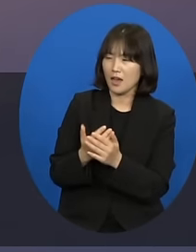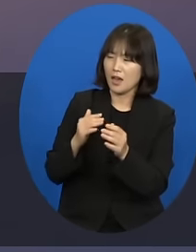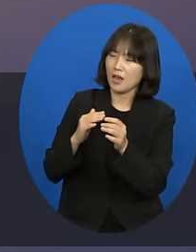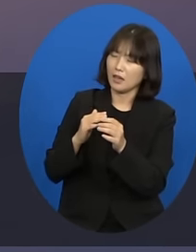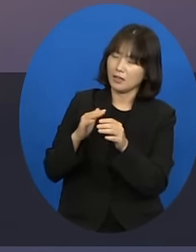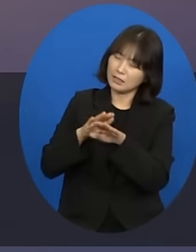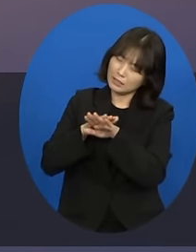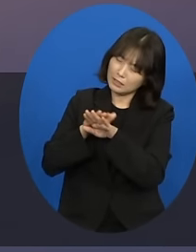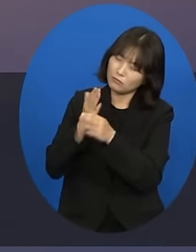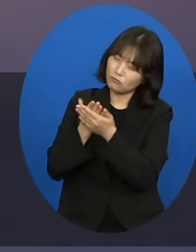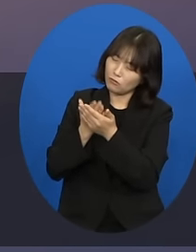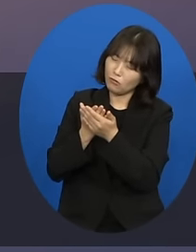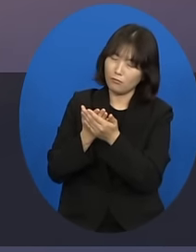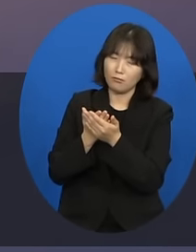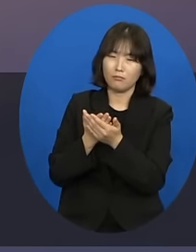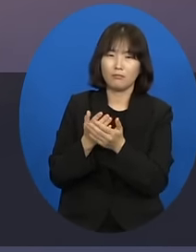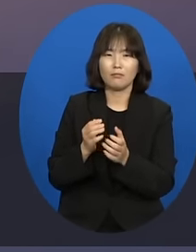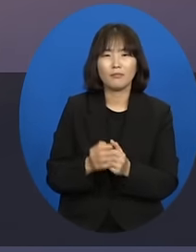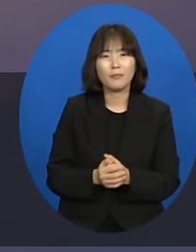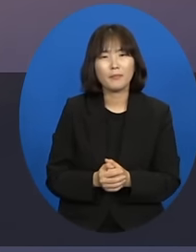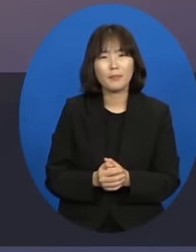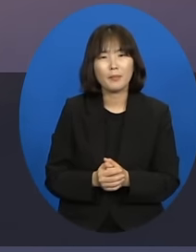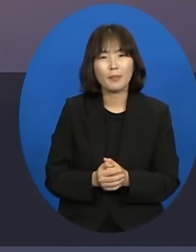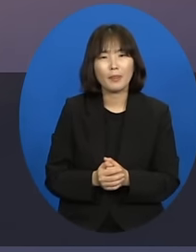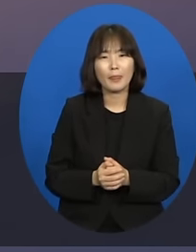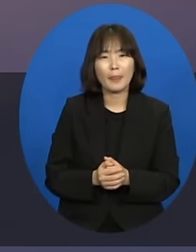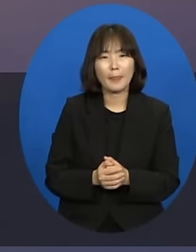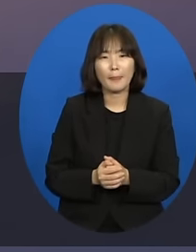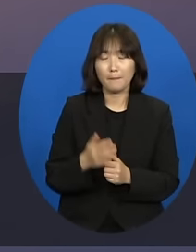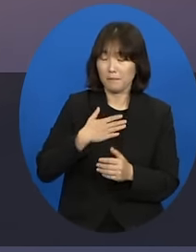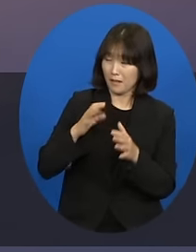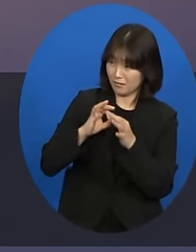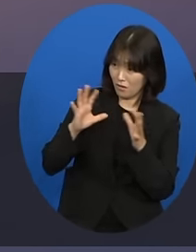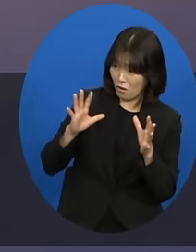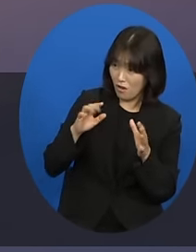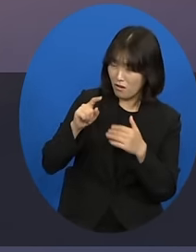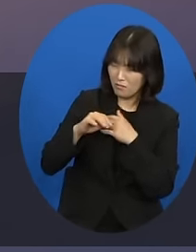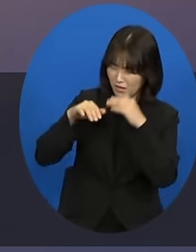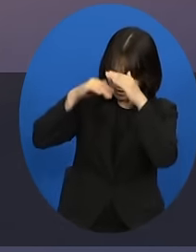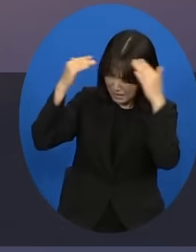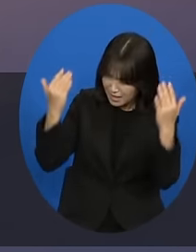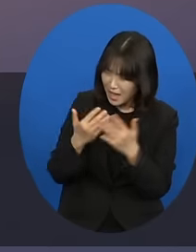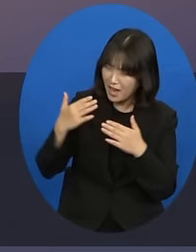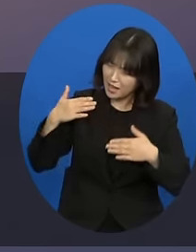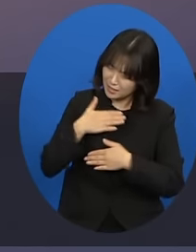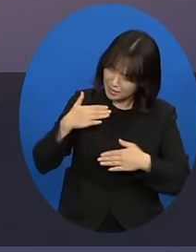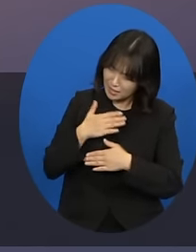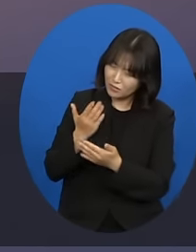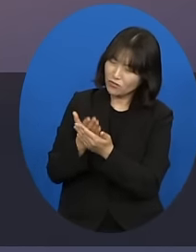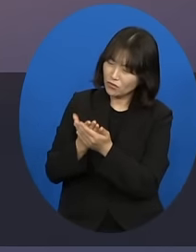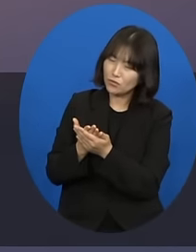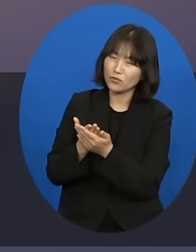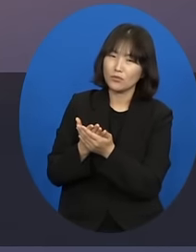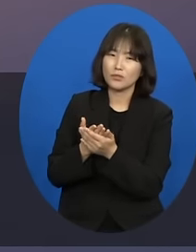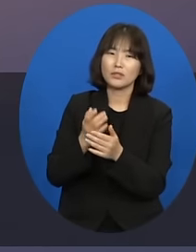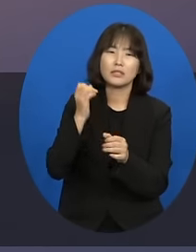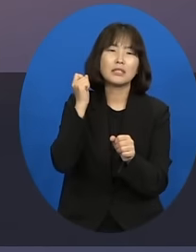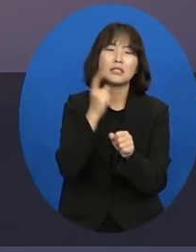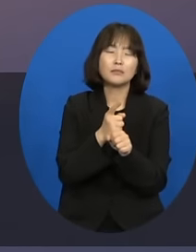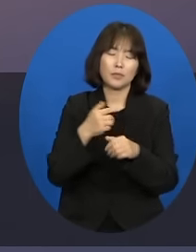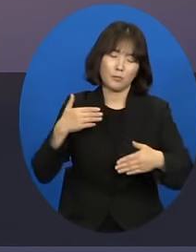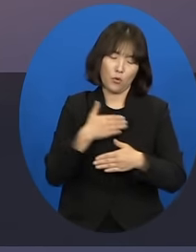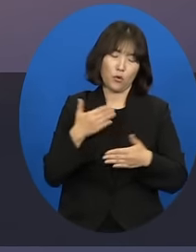사랑스럽죠? 내가 날 안 씻겨주시면 상관이 없어요? 그럼 다 씻겨주세요 주님. 이미 목욕한